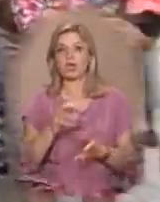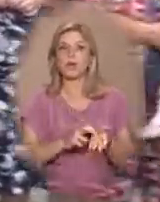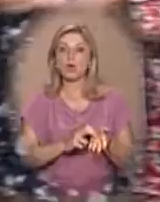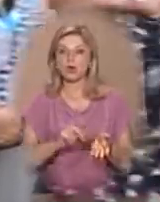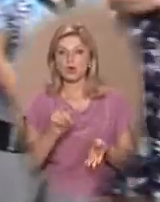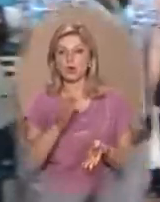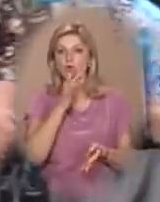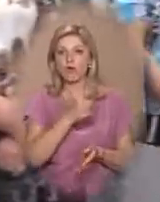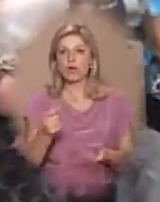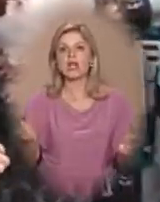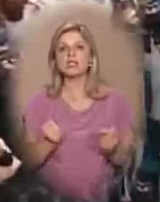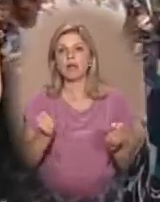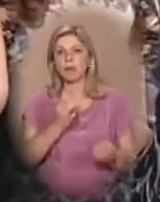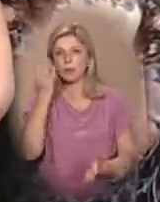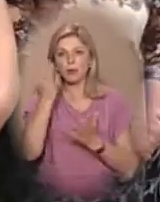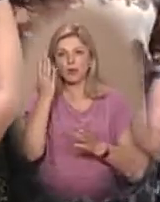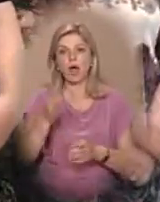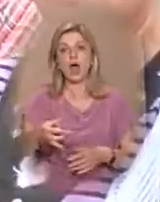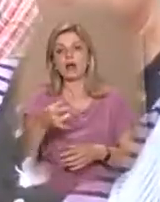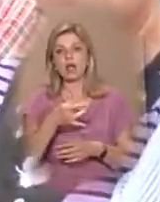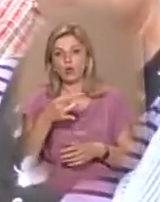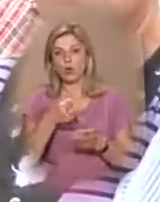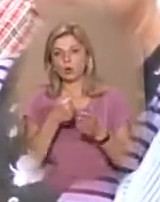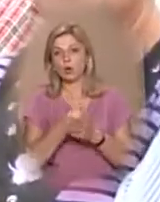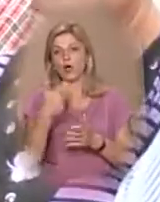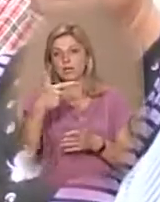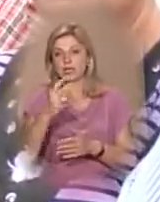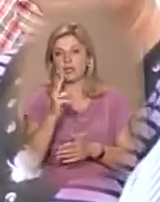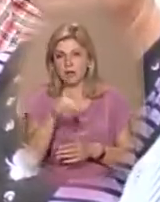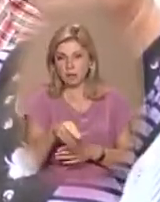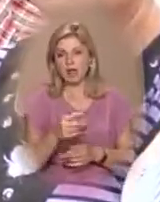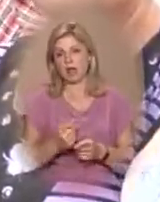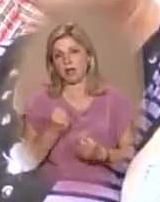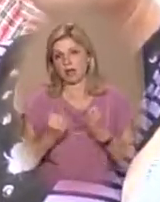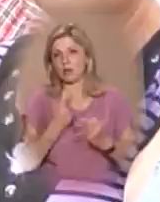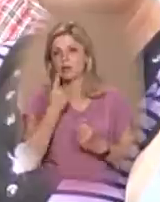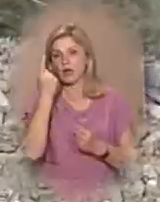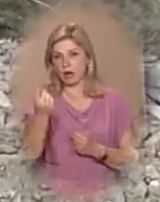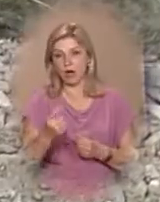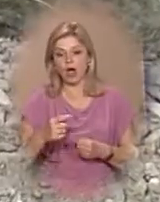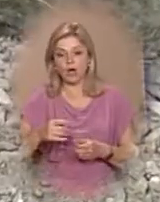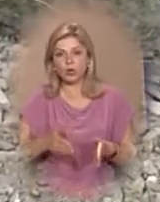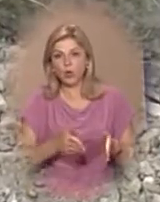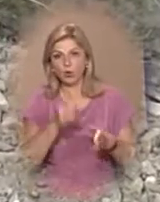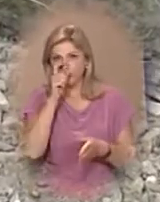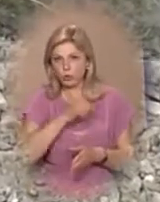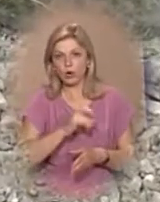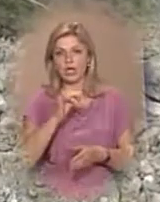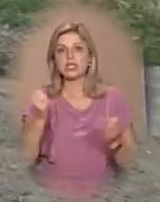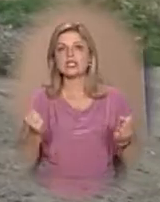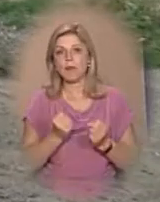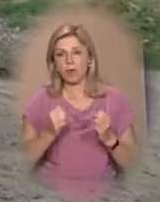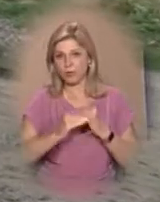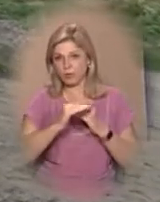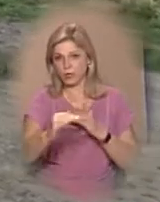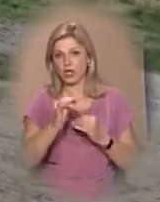що в часи зимових заметілей до райцентру за 30 кілометрів не дістатися. Розбиті дороги, які взимку замітає і їх